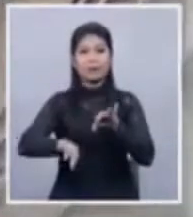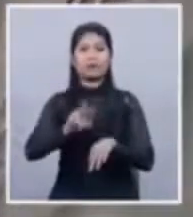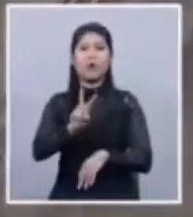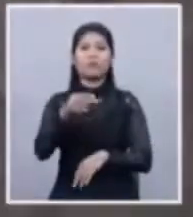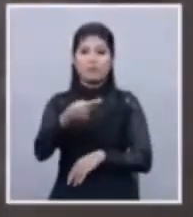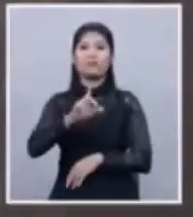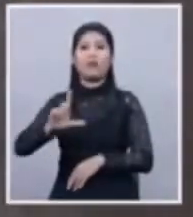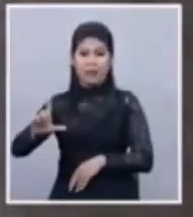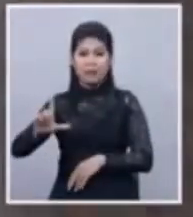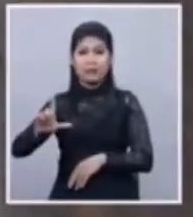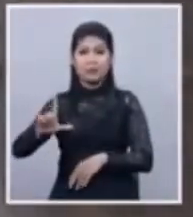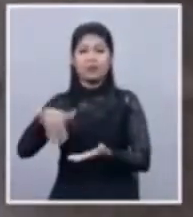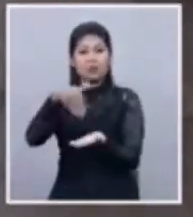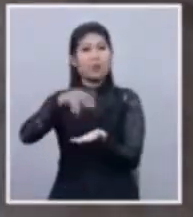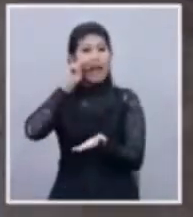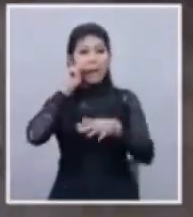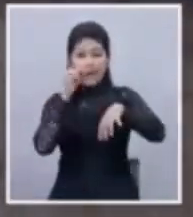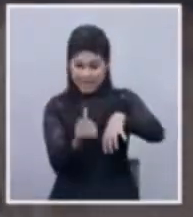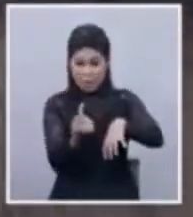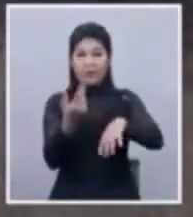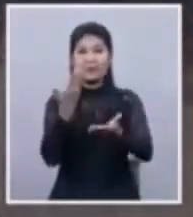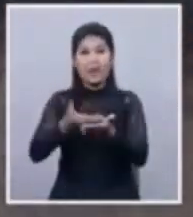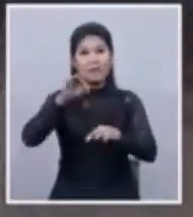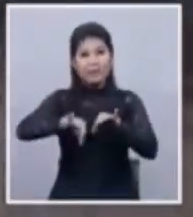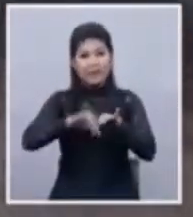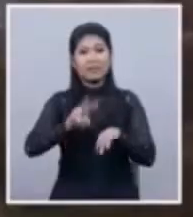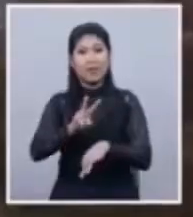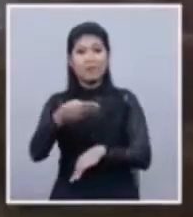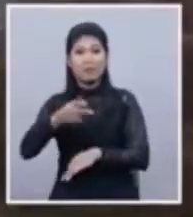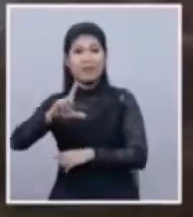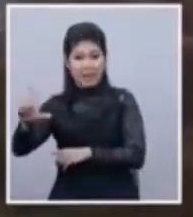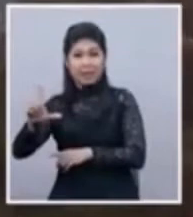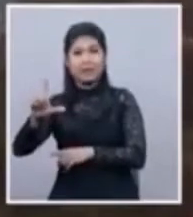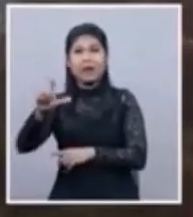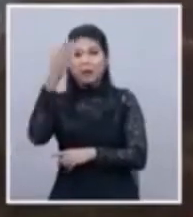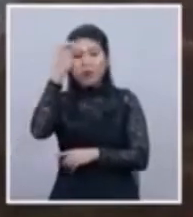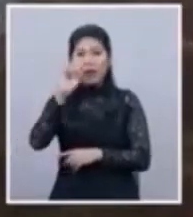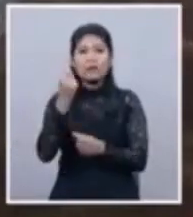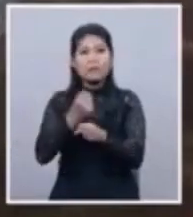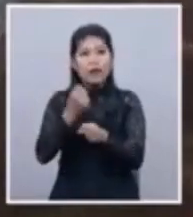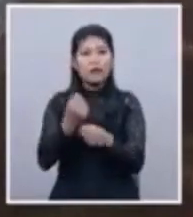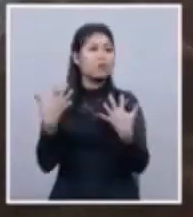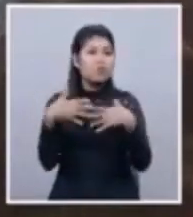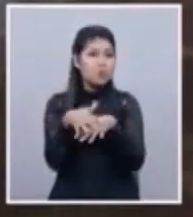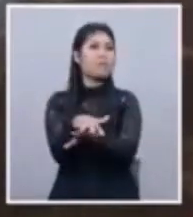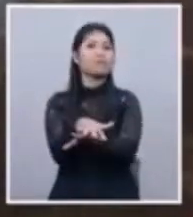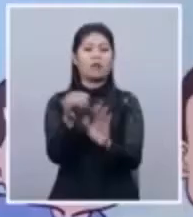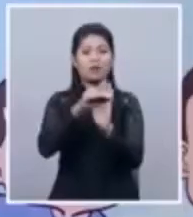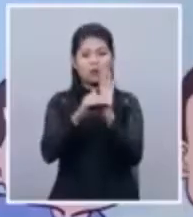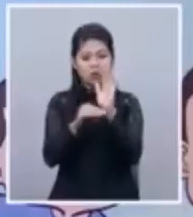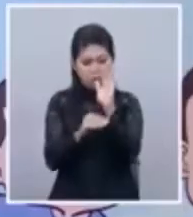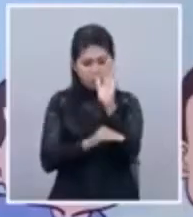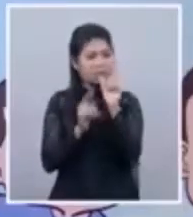20,000 ล้านเฉพาะกรมชลหน่วยงานเดียวนะครับอันนี้ก็คือว่าทำงานตามรูปแบบตามขั้นตอนที่ควร